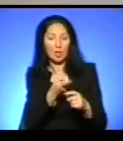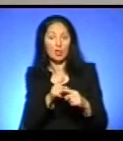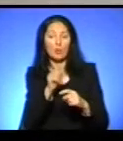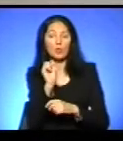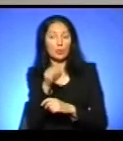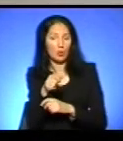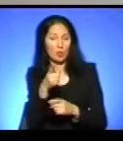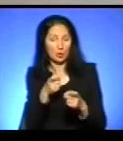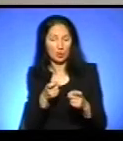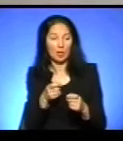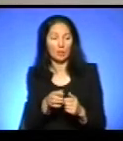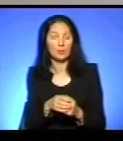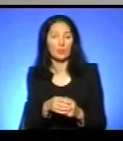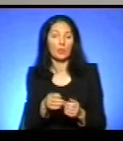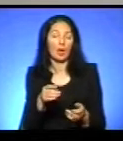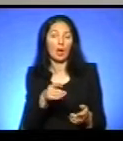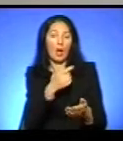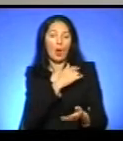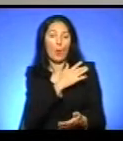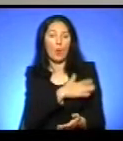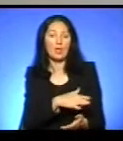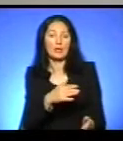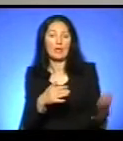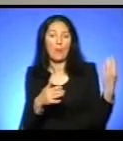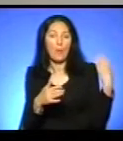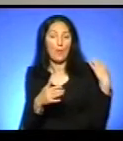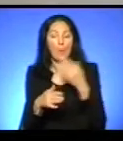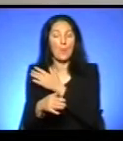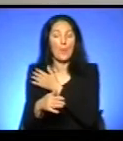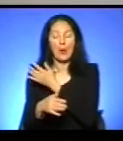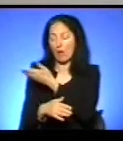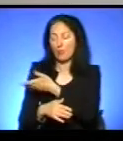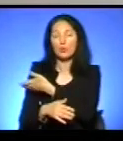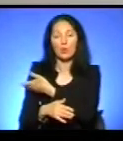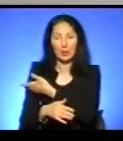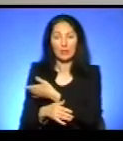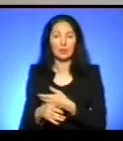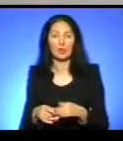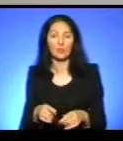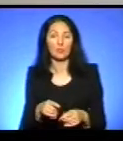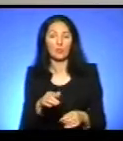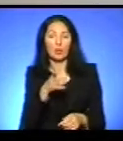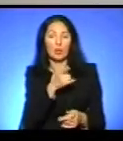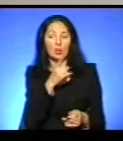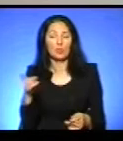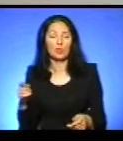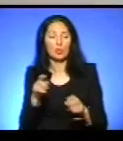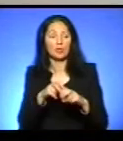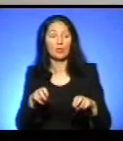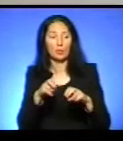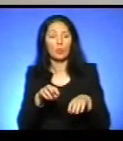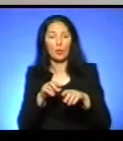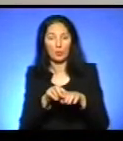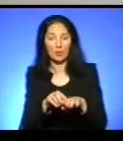діагноз, сліпе поранення правої плечової кістки та стороні тіла правої плечової кістки. Після дообстежень, під провідниковою та